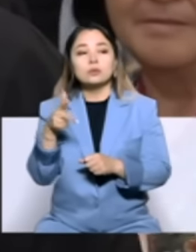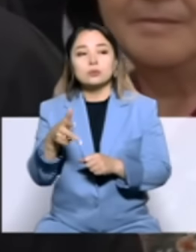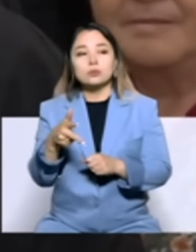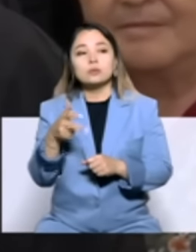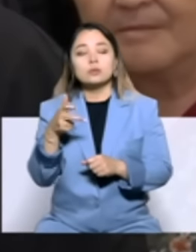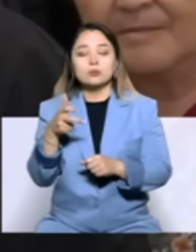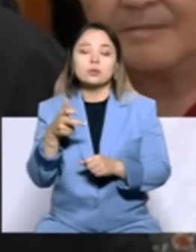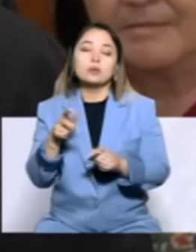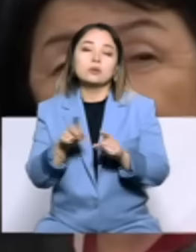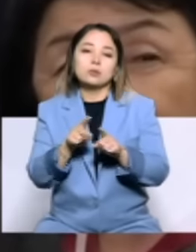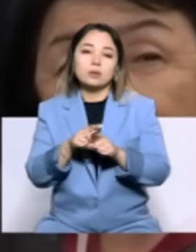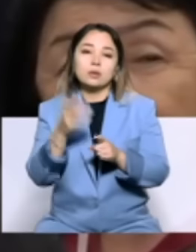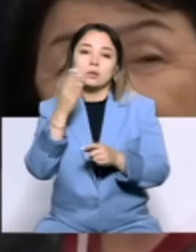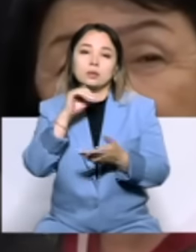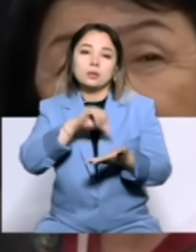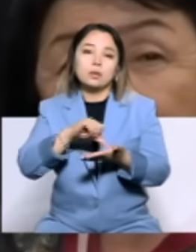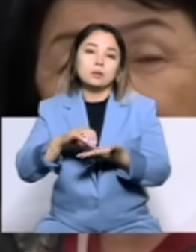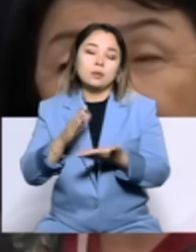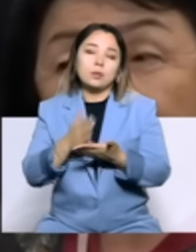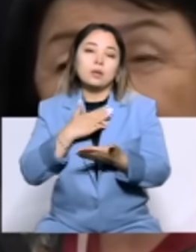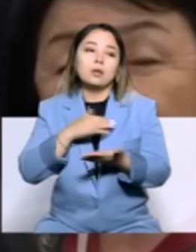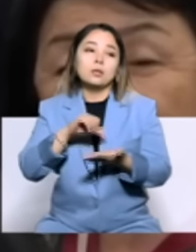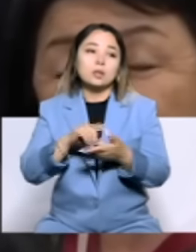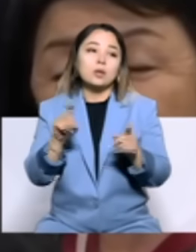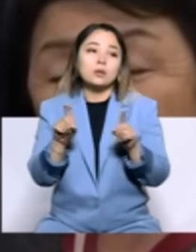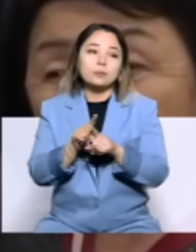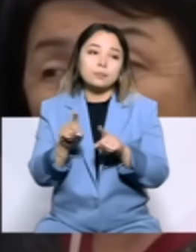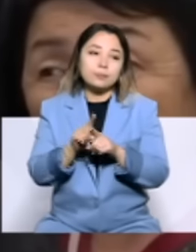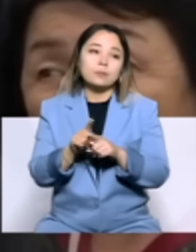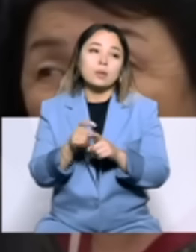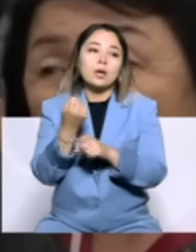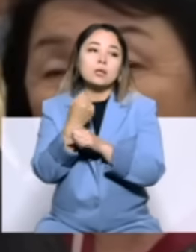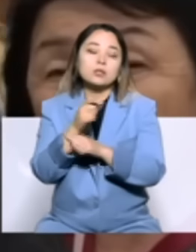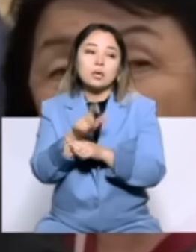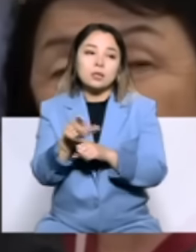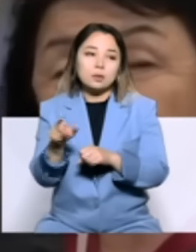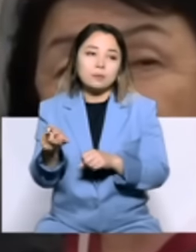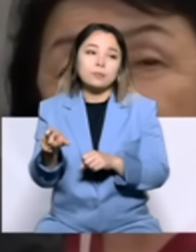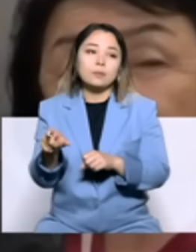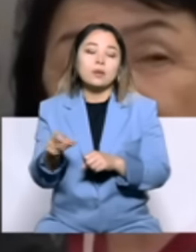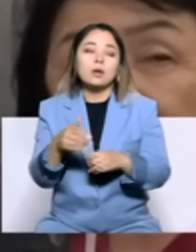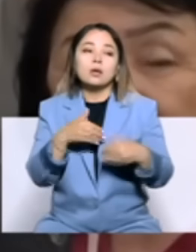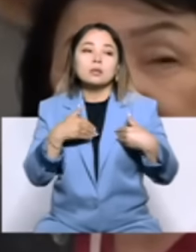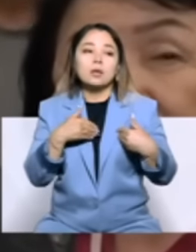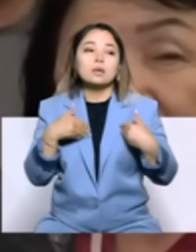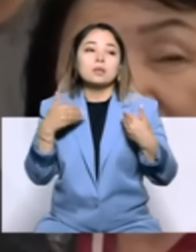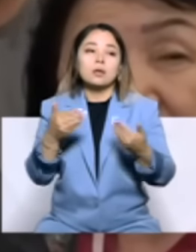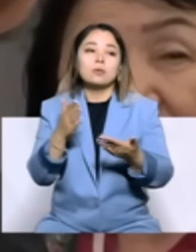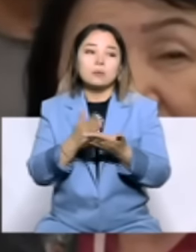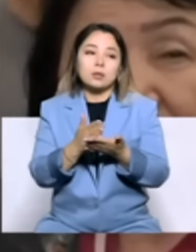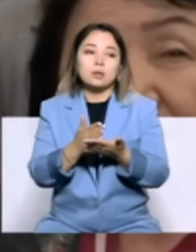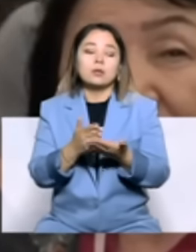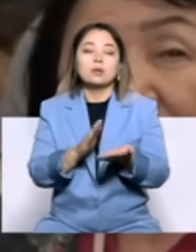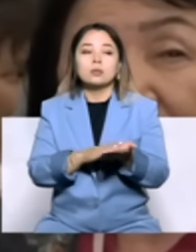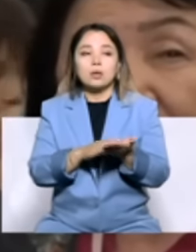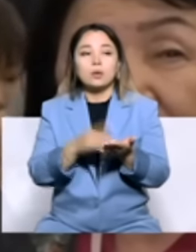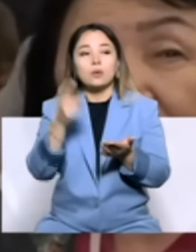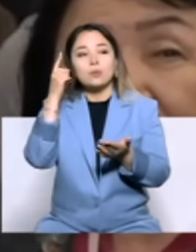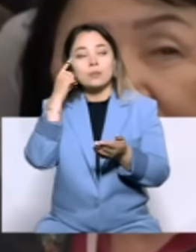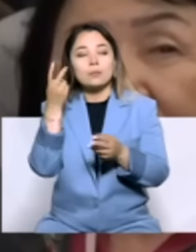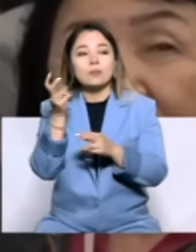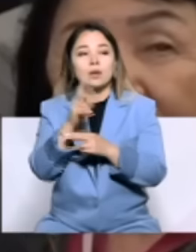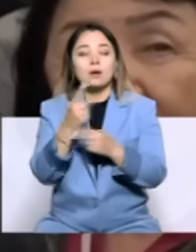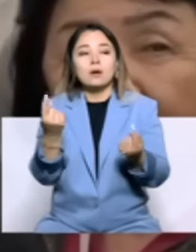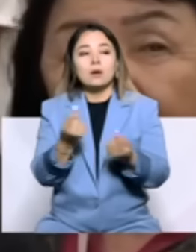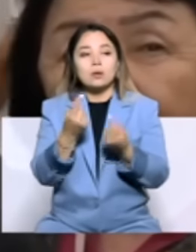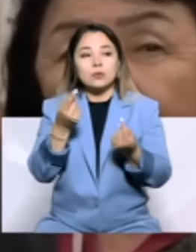3300 фильмде қатысқан екен. Мен соған қатысып жеңімпаздарға тілек айтып қол шапалақтап қана қайтамын ба деп ойлағанмын